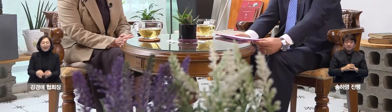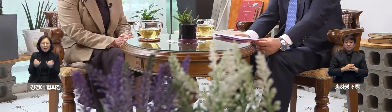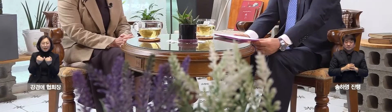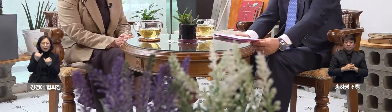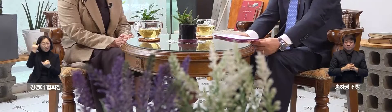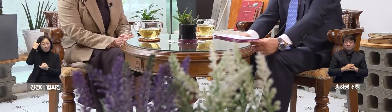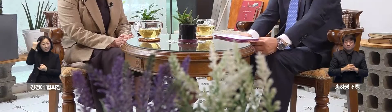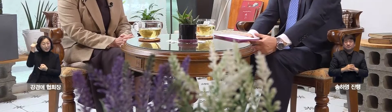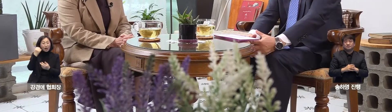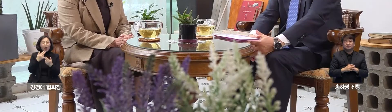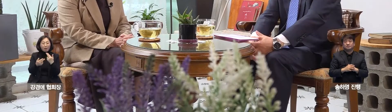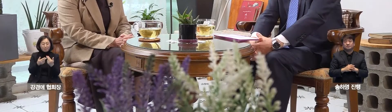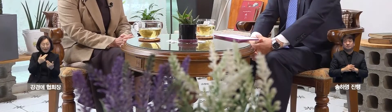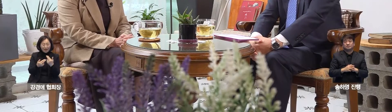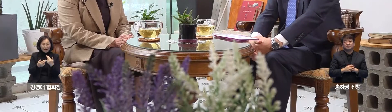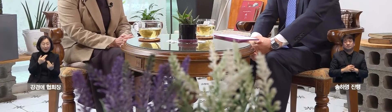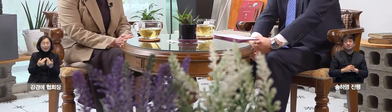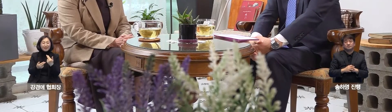벤처 협회는